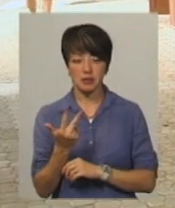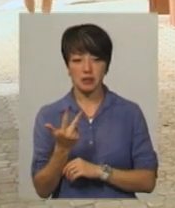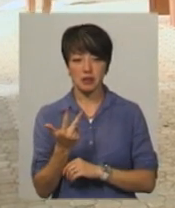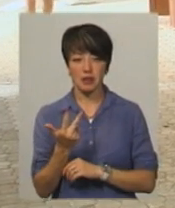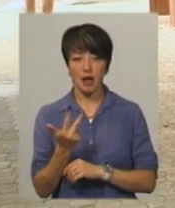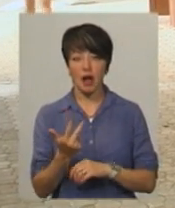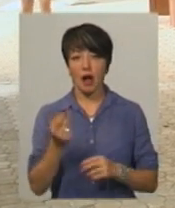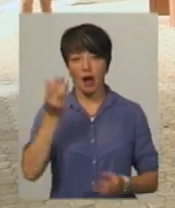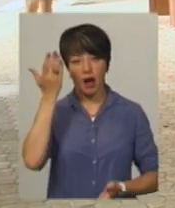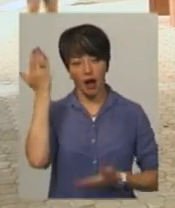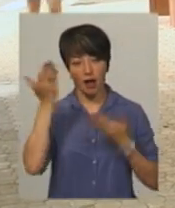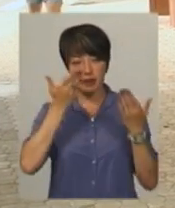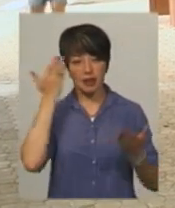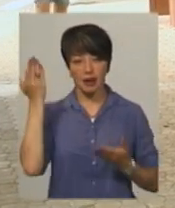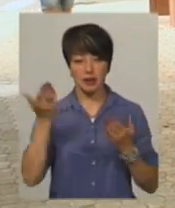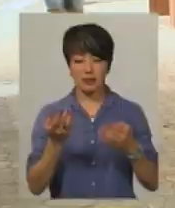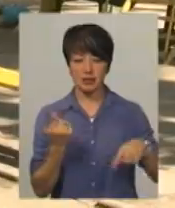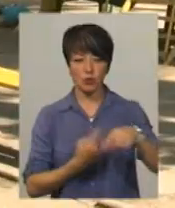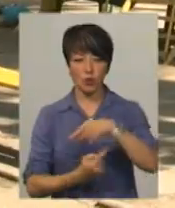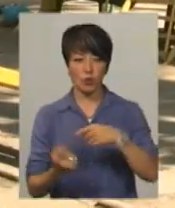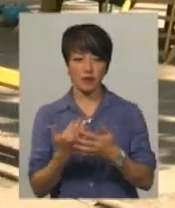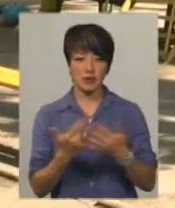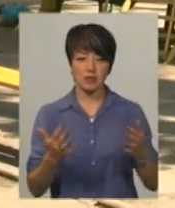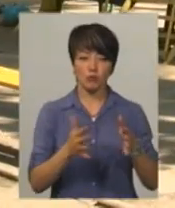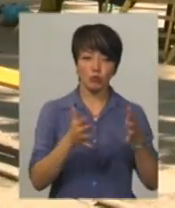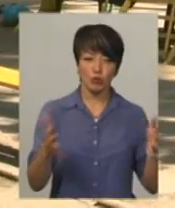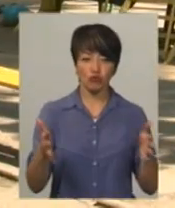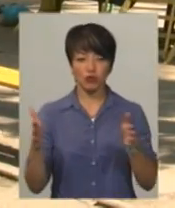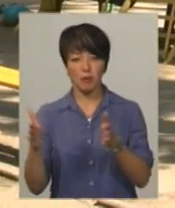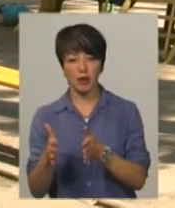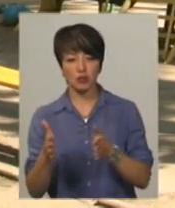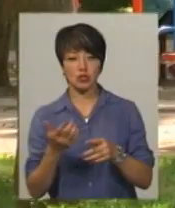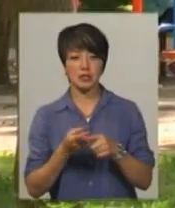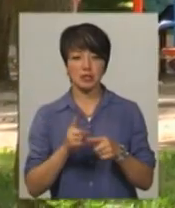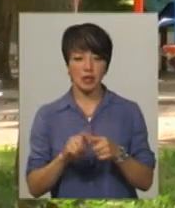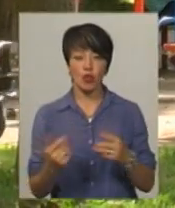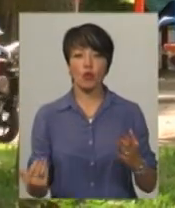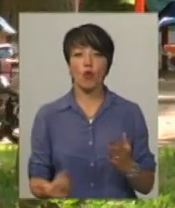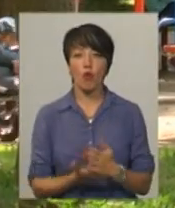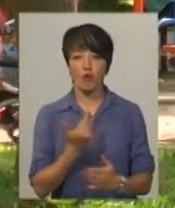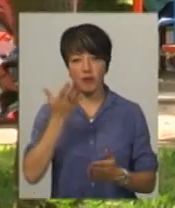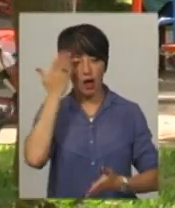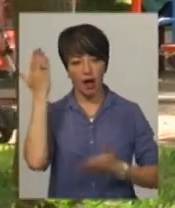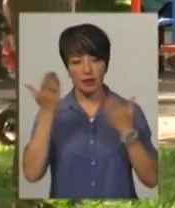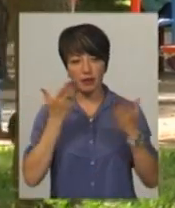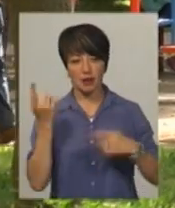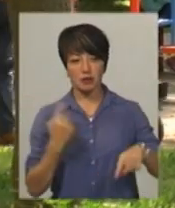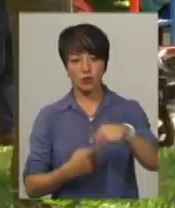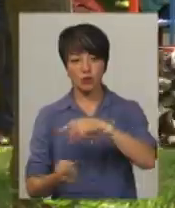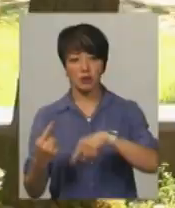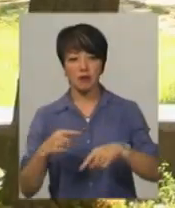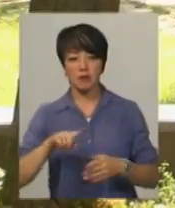13 атракціонів. Різних, більших, менших. Переважно це нові атракціони, яких у місті